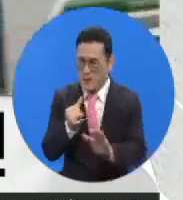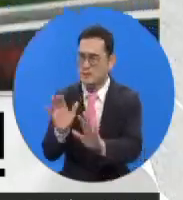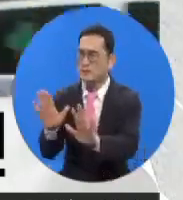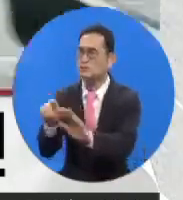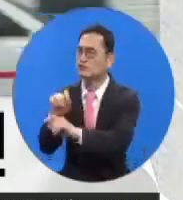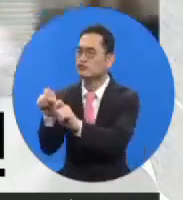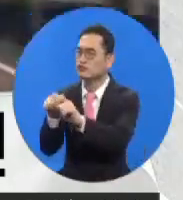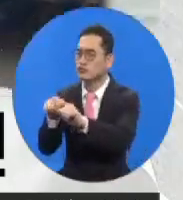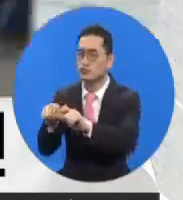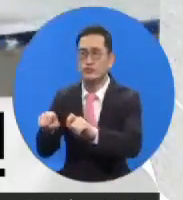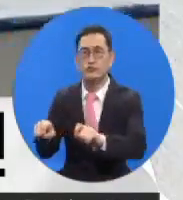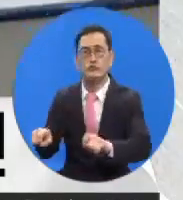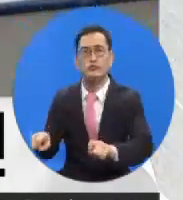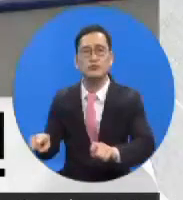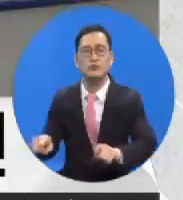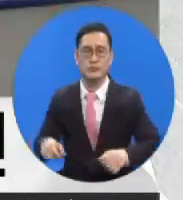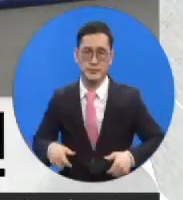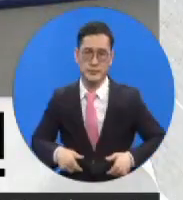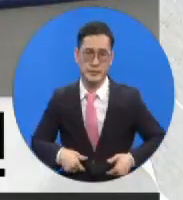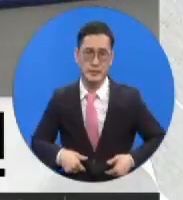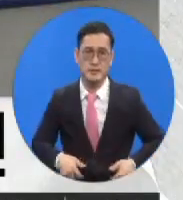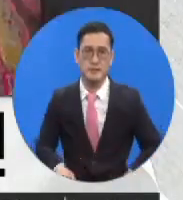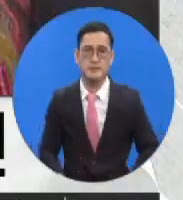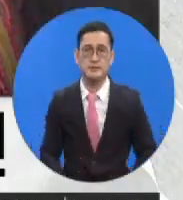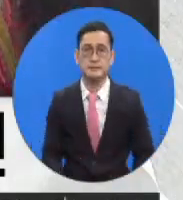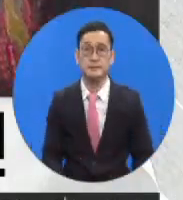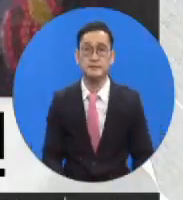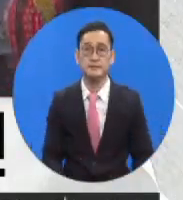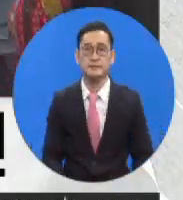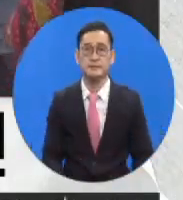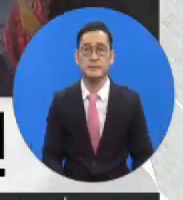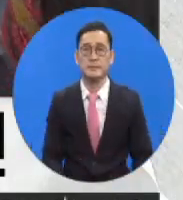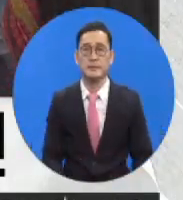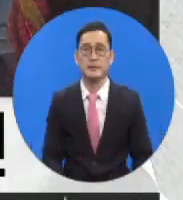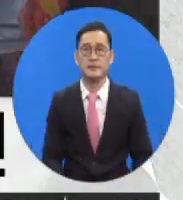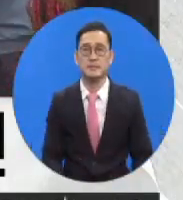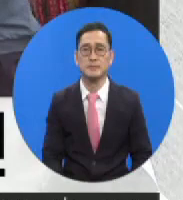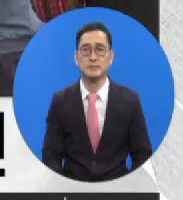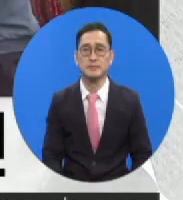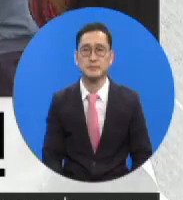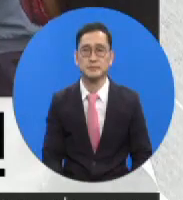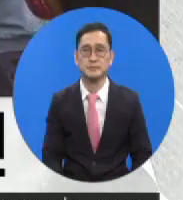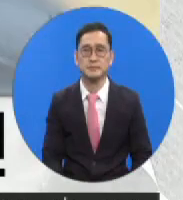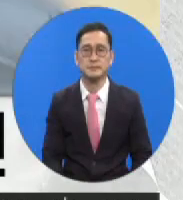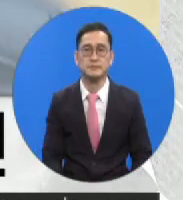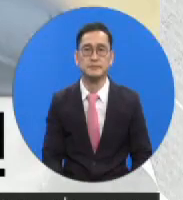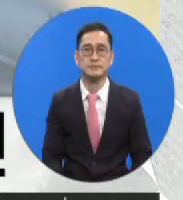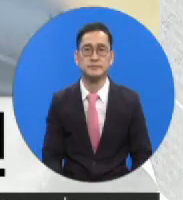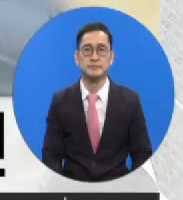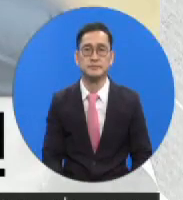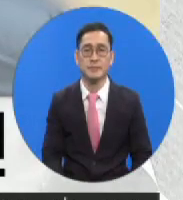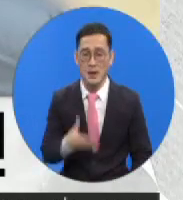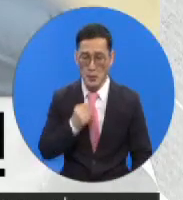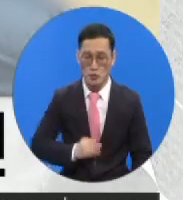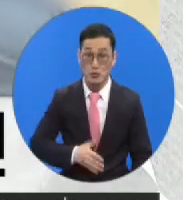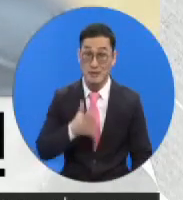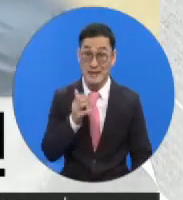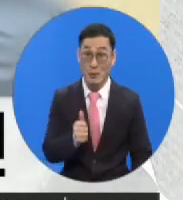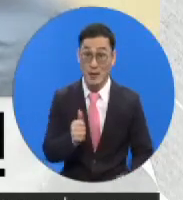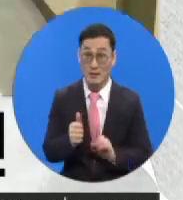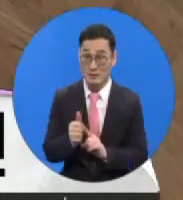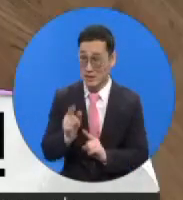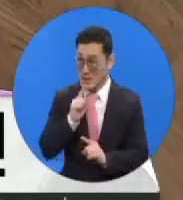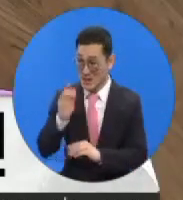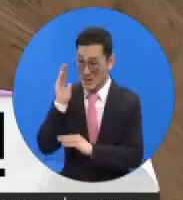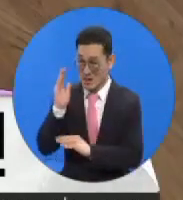있는 여지가 있다면 정부가 보다 신속하게 대응하는 것이 국민의 불안감을 덜어주는 일이 아닐까. 적어도 박능우 보건복지부 장관의 저 같은